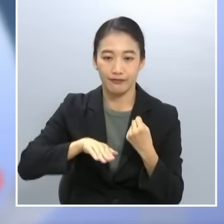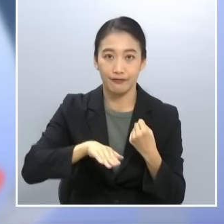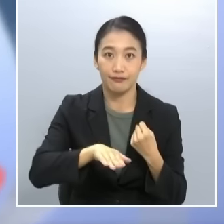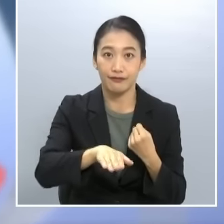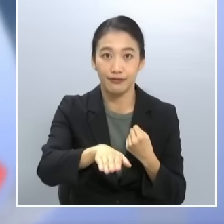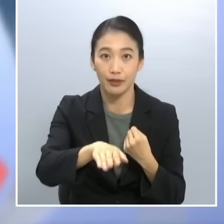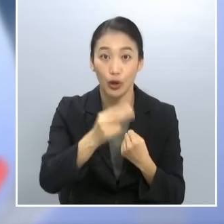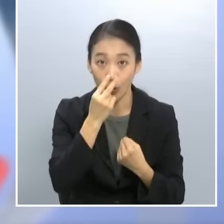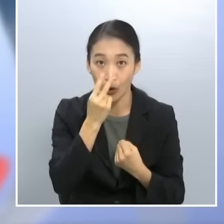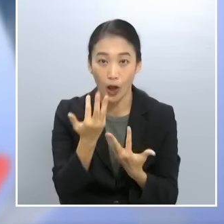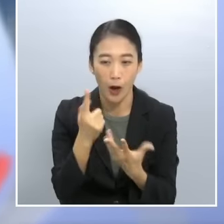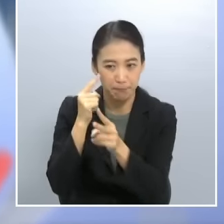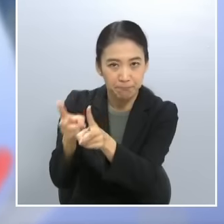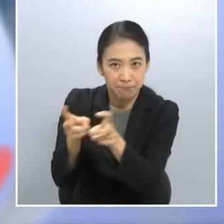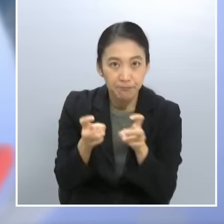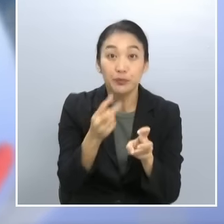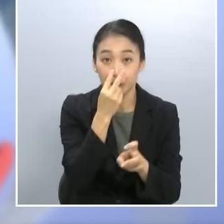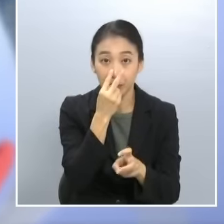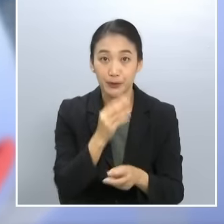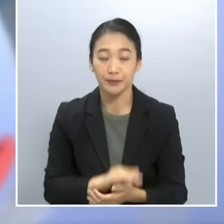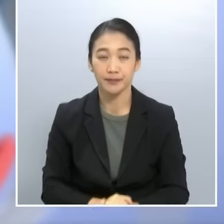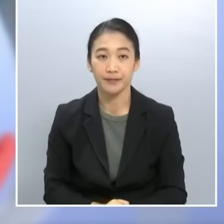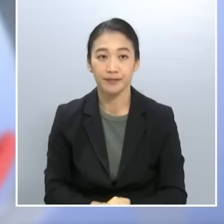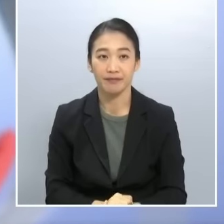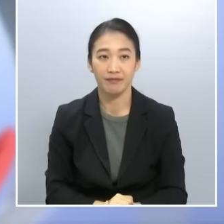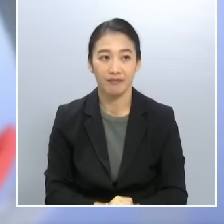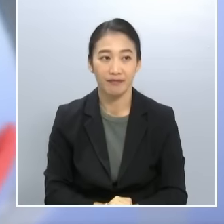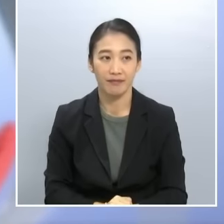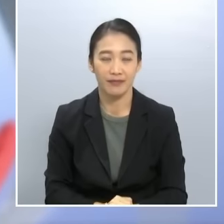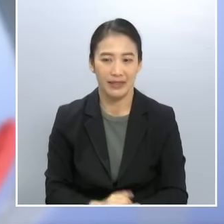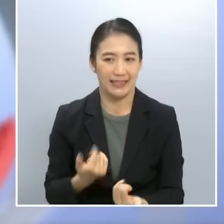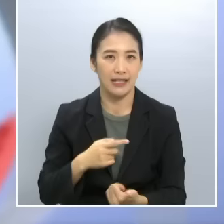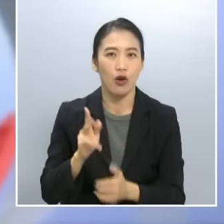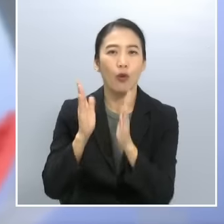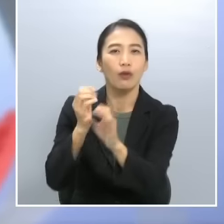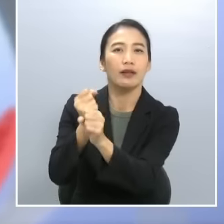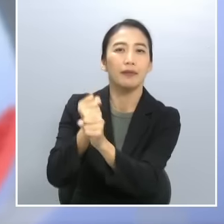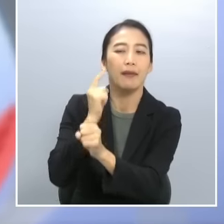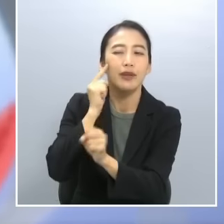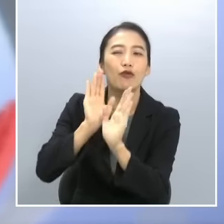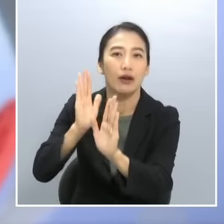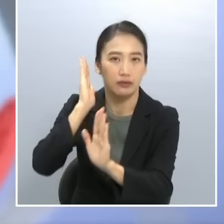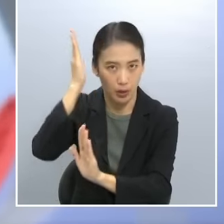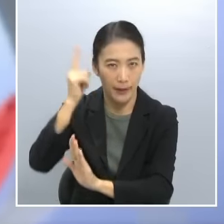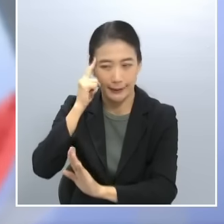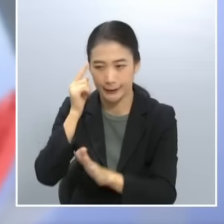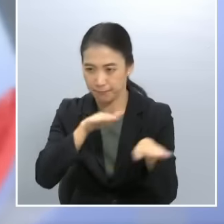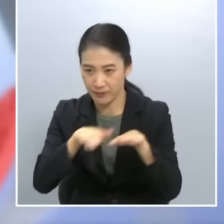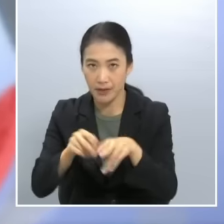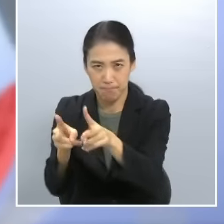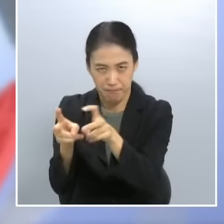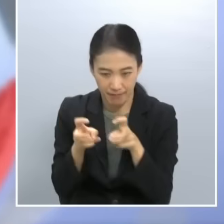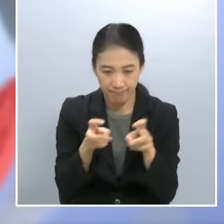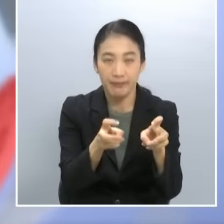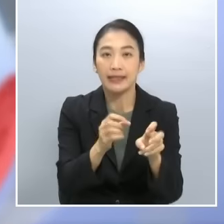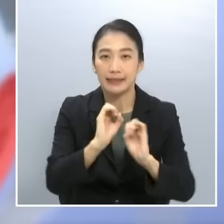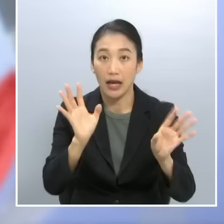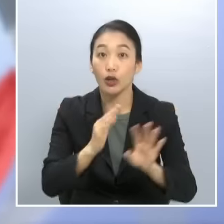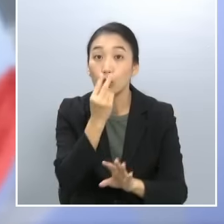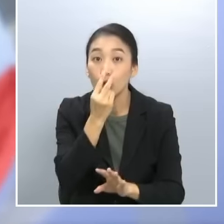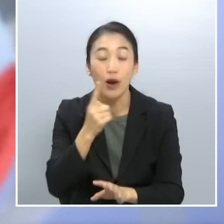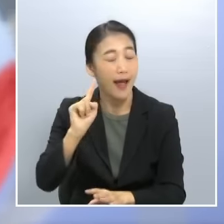กำลังดึงภาพอยู่ค่ะวันหลังฝากเตรียมไว้เลยนะจะได้เห็นๆชัดๆเนแต่จะเห็นเลยว่าตอนที่เข้าอ่ะยังชะลอนะเค